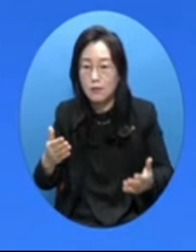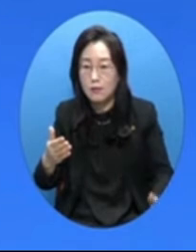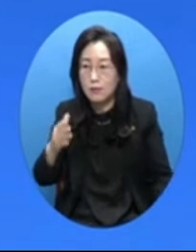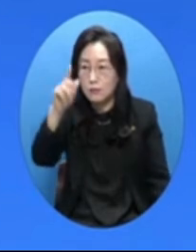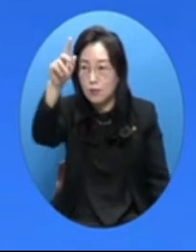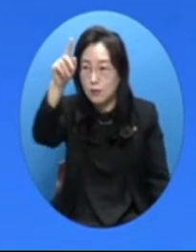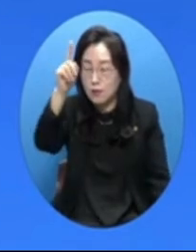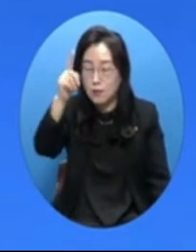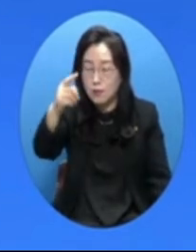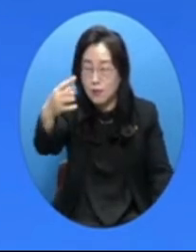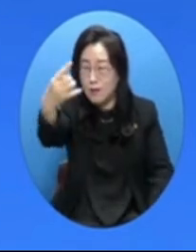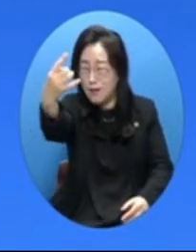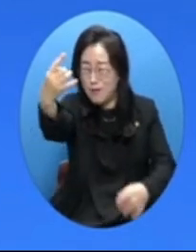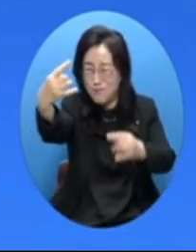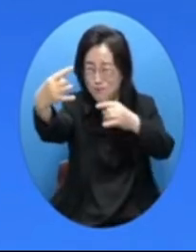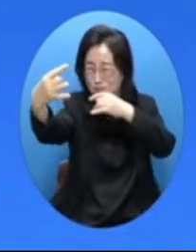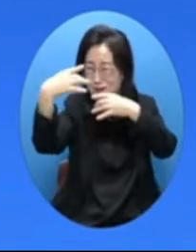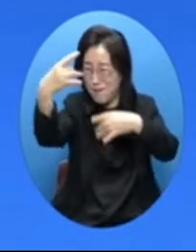화살을